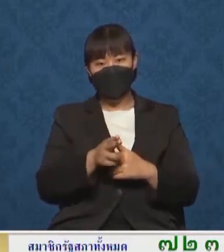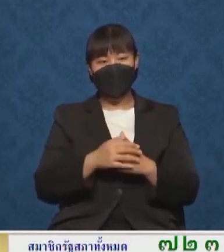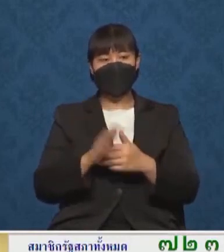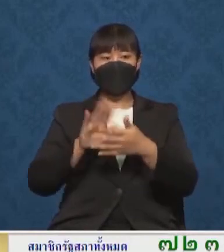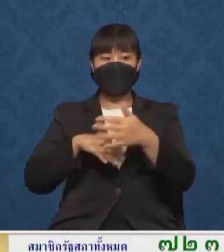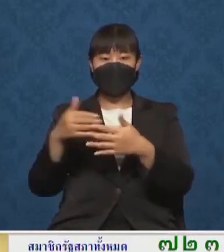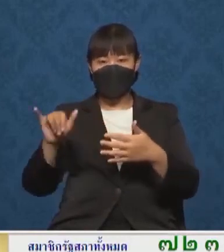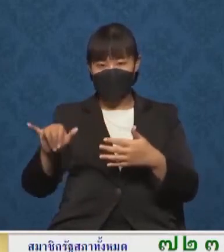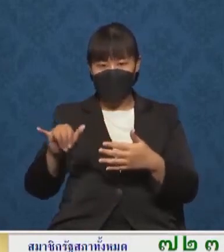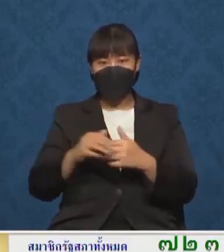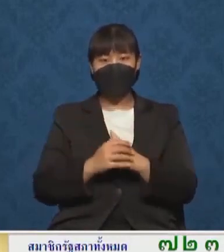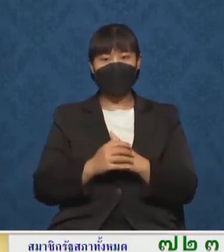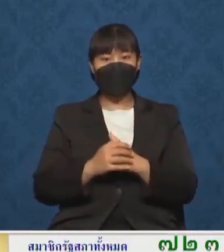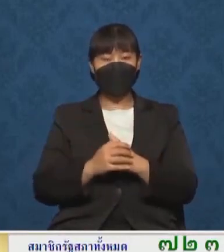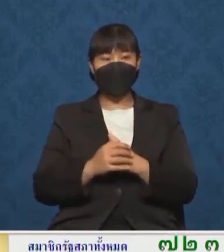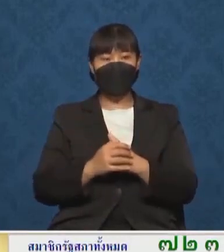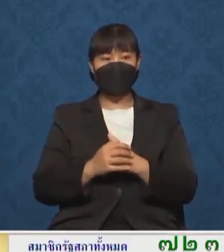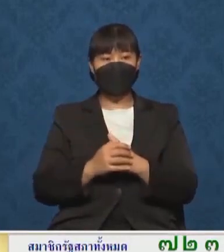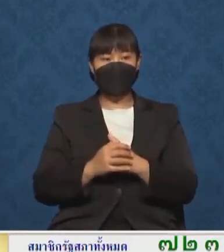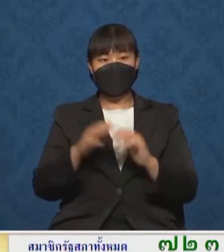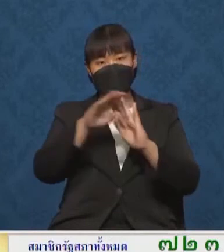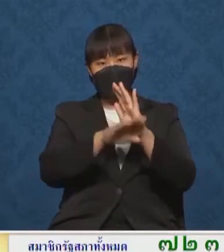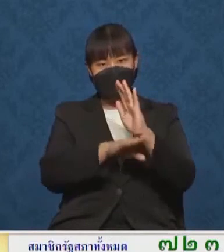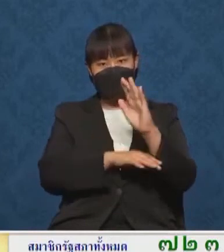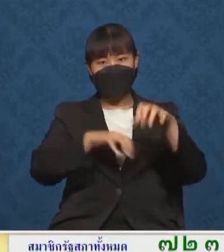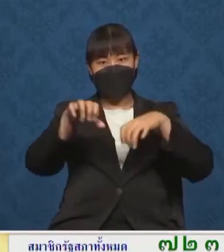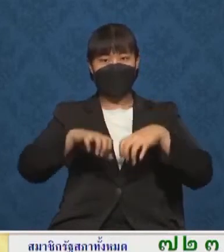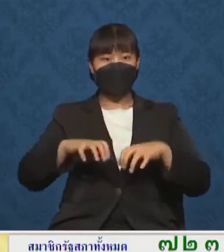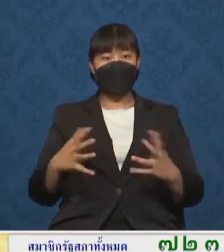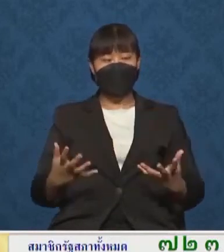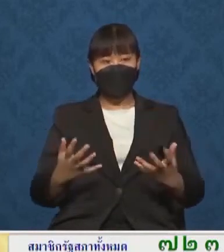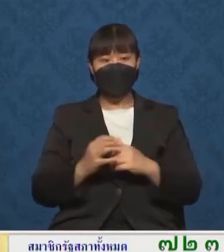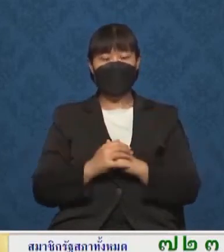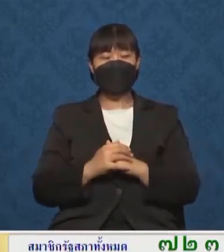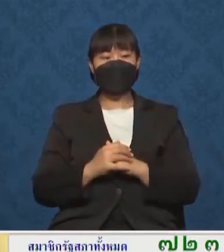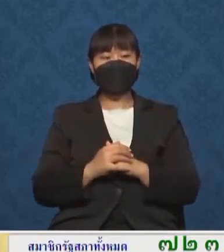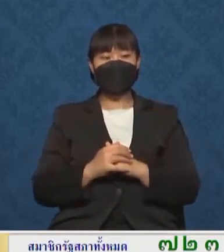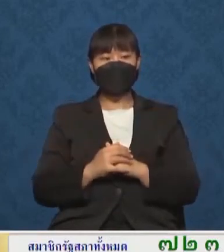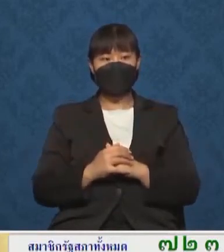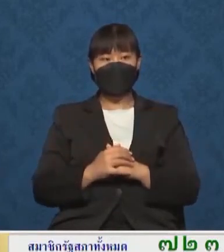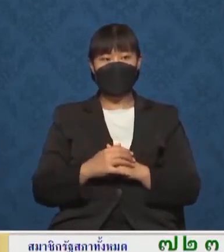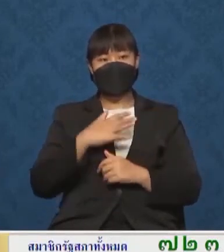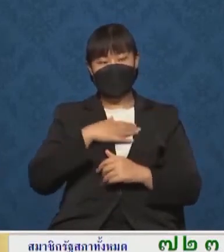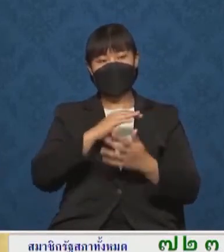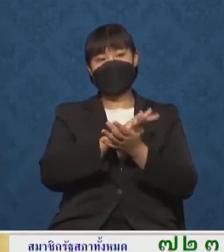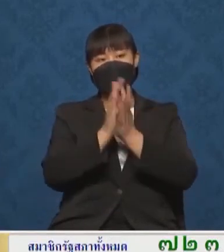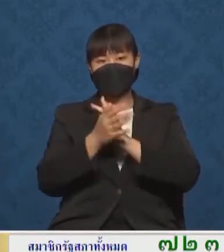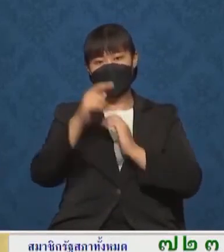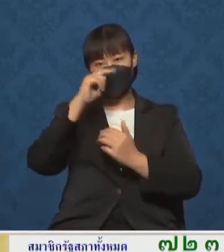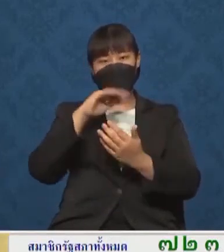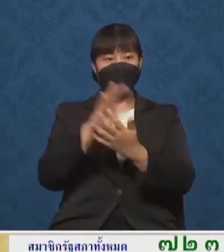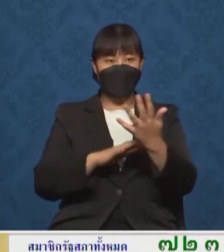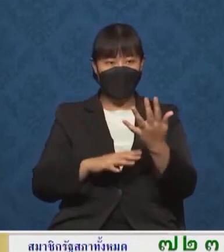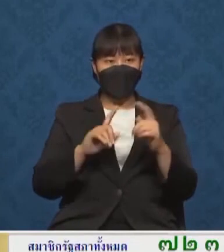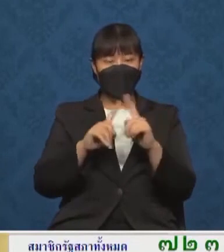และหนักหนากว่านั้นคือไม่มีการจัดลำดับความสำคัญเรา อ้างว่าเราจะปฏิรูปประเทศแ